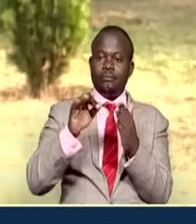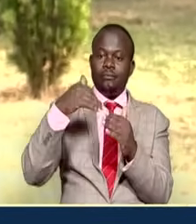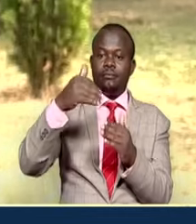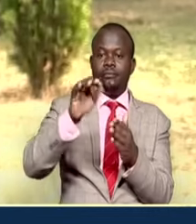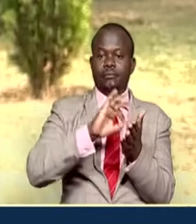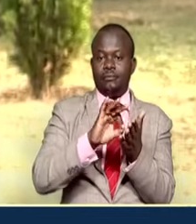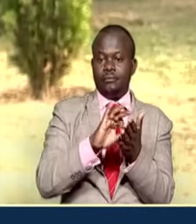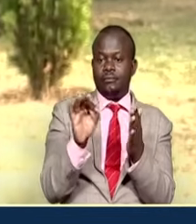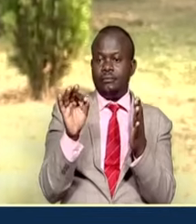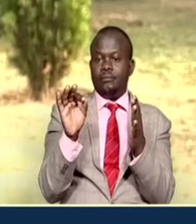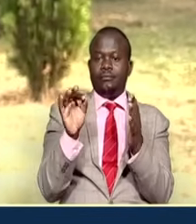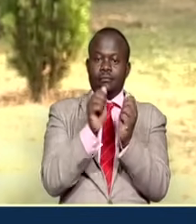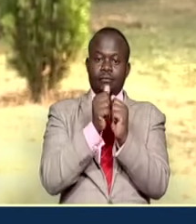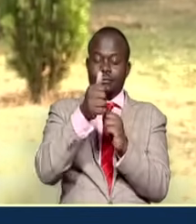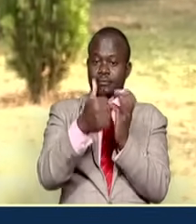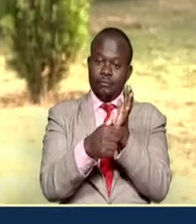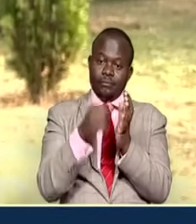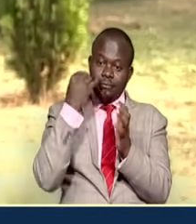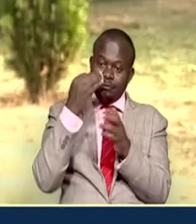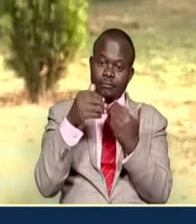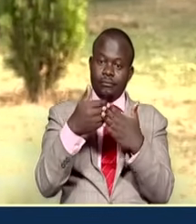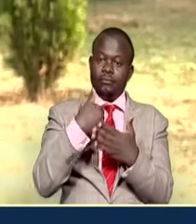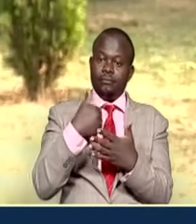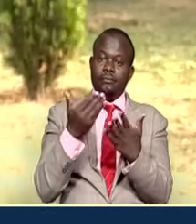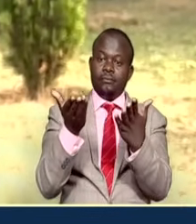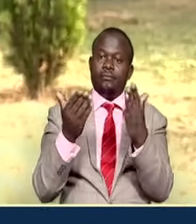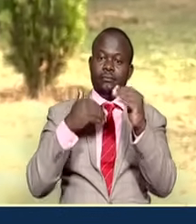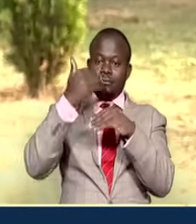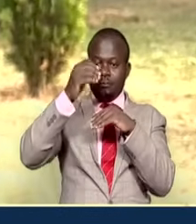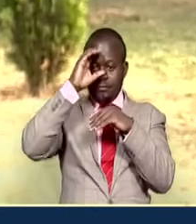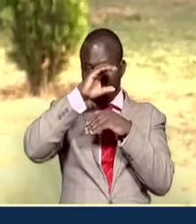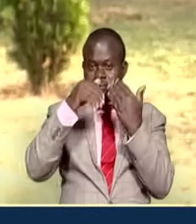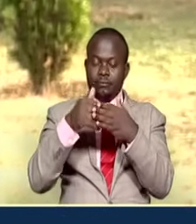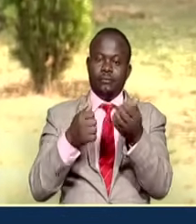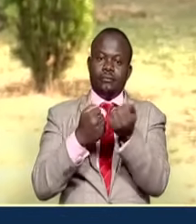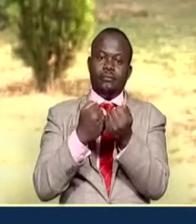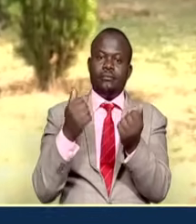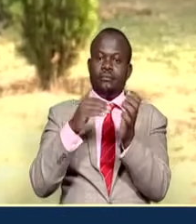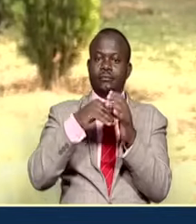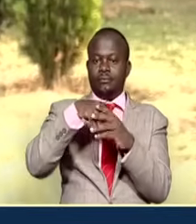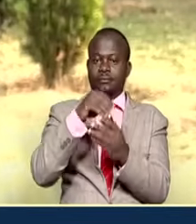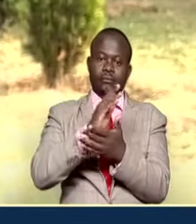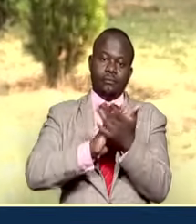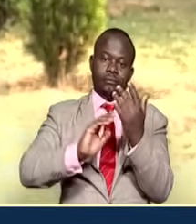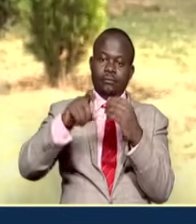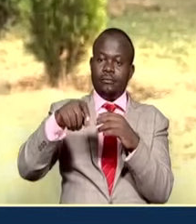tunandika n'icyo kibazo iyo gihari, hanyuma tukabashakira ubufasha. Harimo abakenera